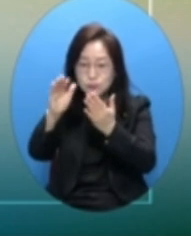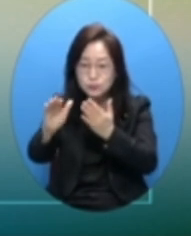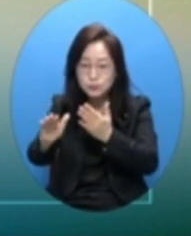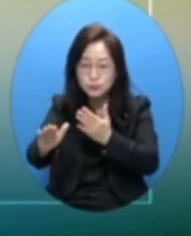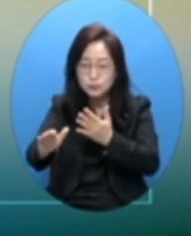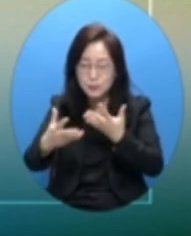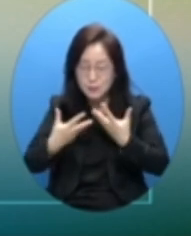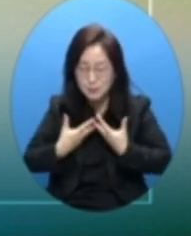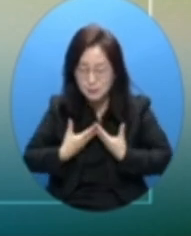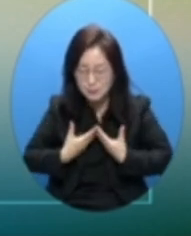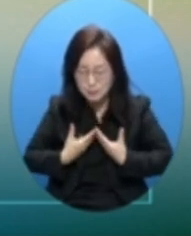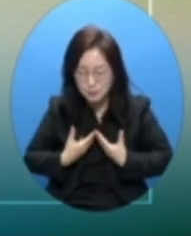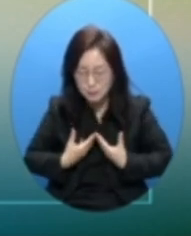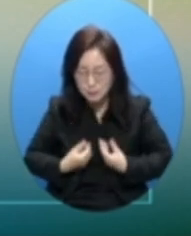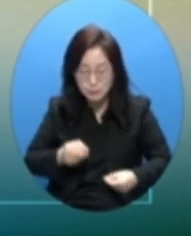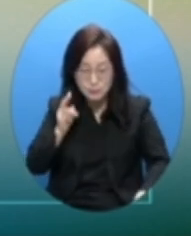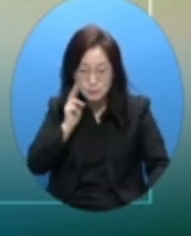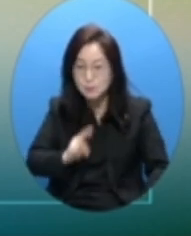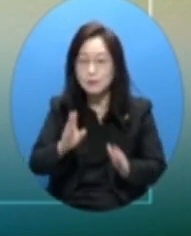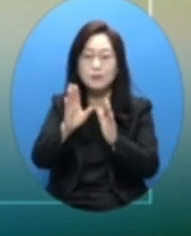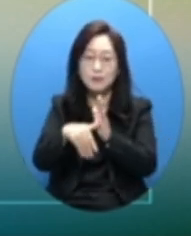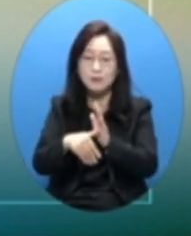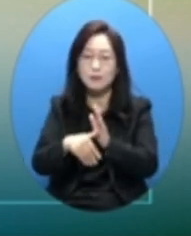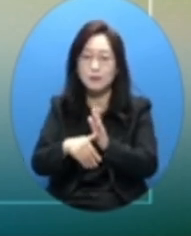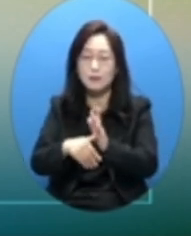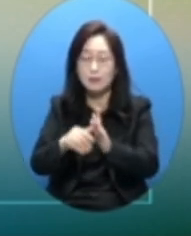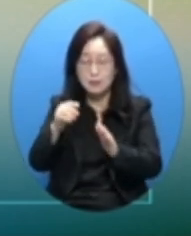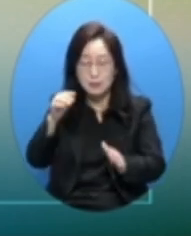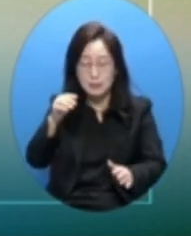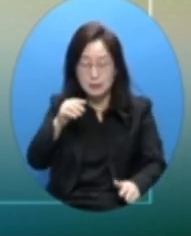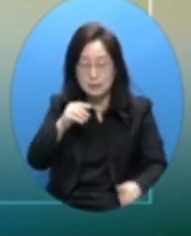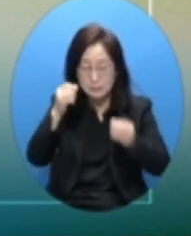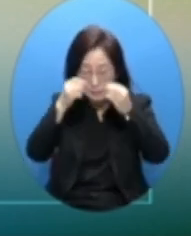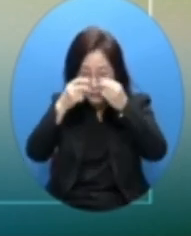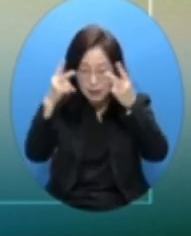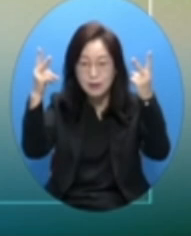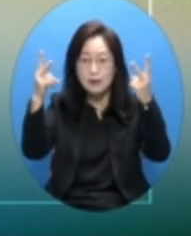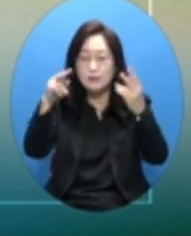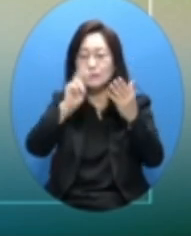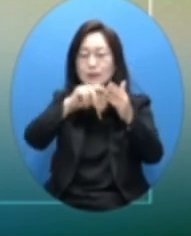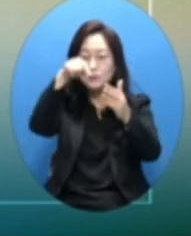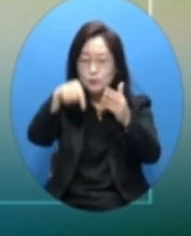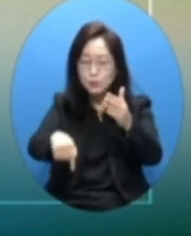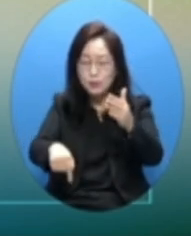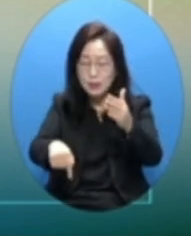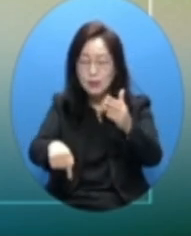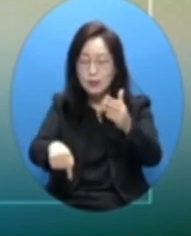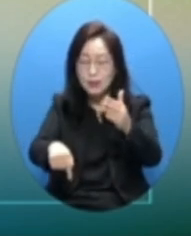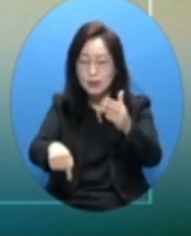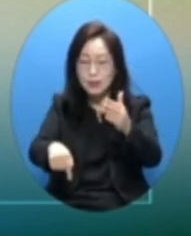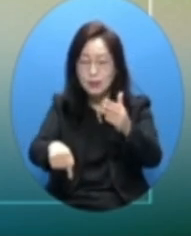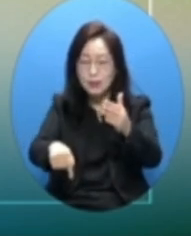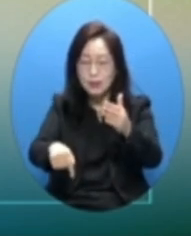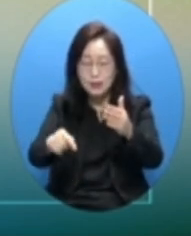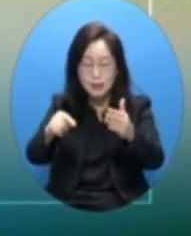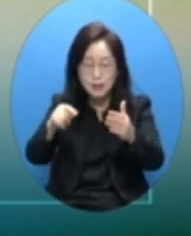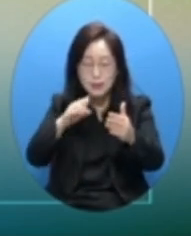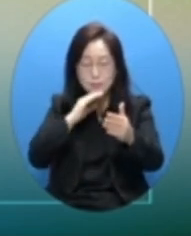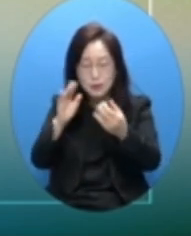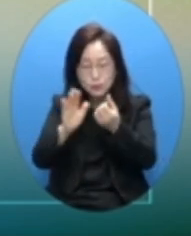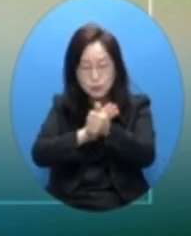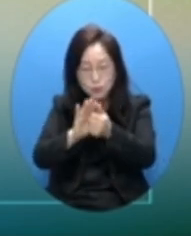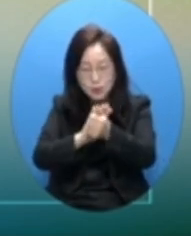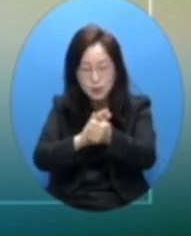앞길에 깊게 드리게 되었을 때에 나는 비로소이 찬송가 속에 담겨 있었던 위례 능력을 깨닫게